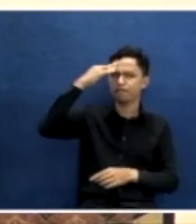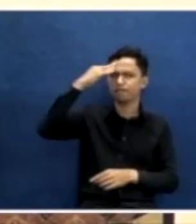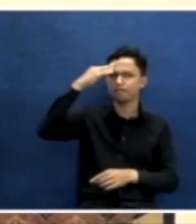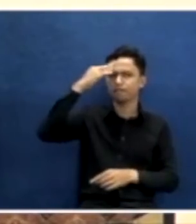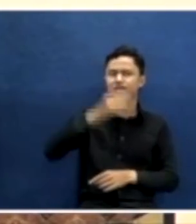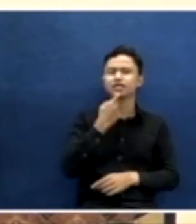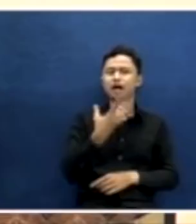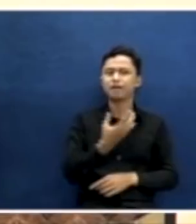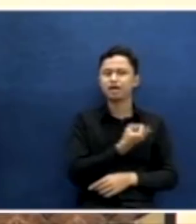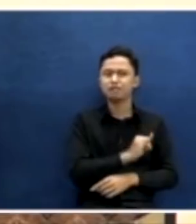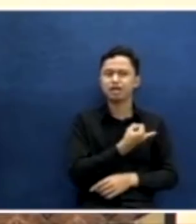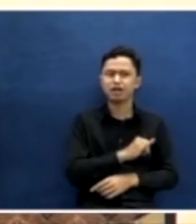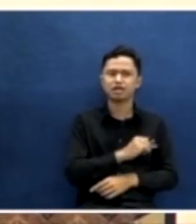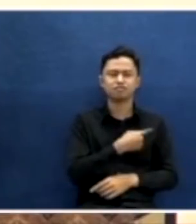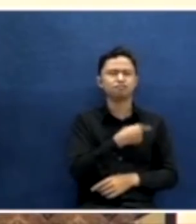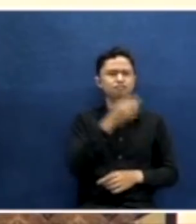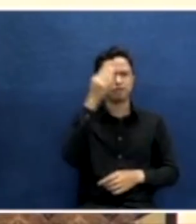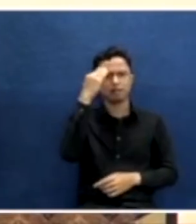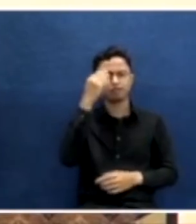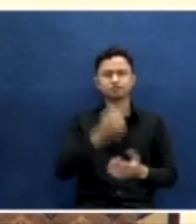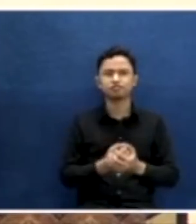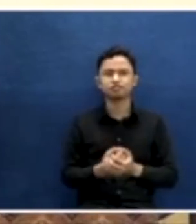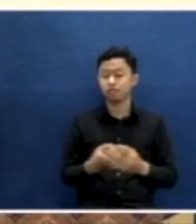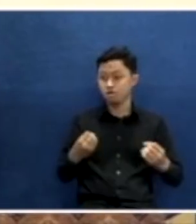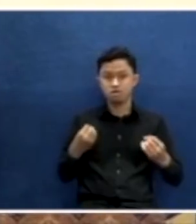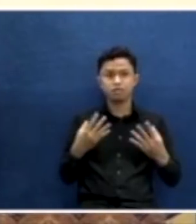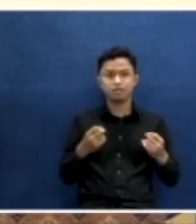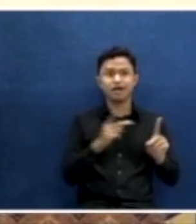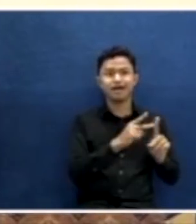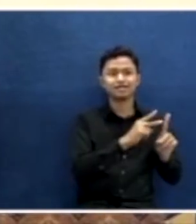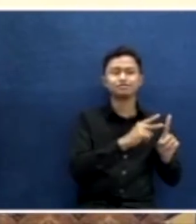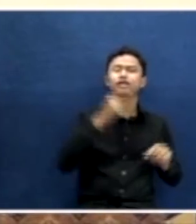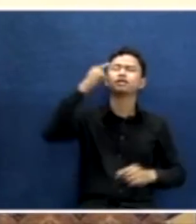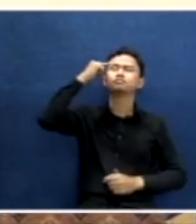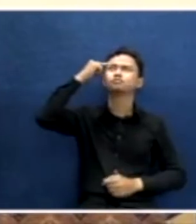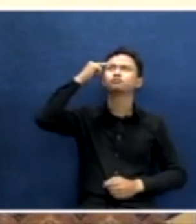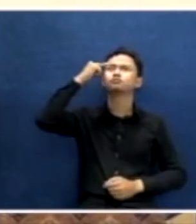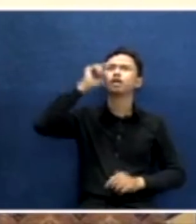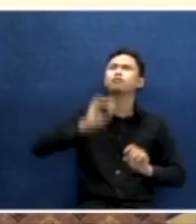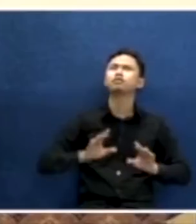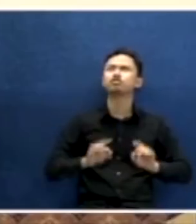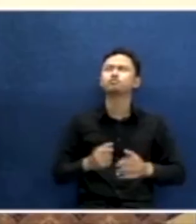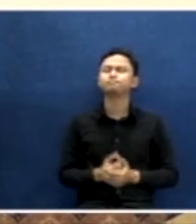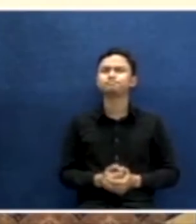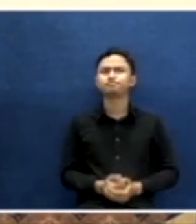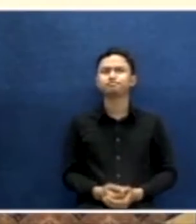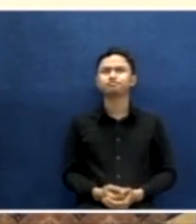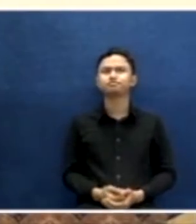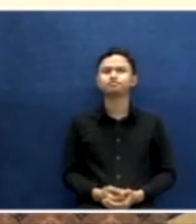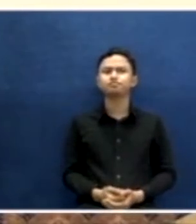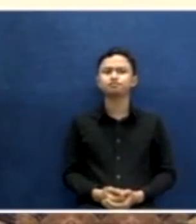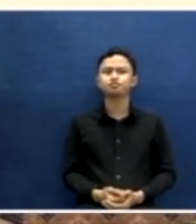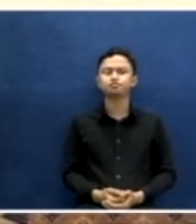dilakukan oleh hajat besok aja Spin Yusuf setelah itu tiba-tiba memiliki satu pemikiran Masya Allah pemikirannya itu nyeleneh tapi betul-betul